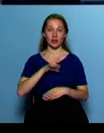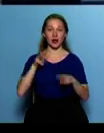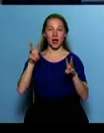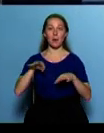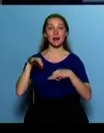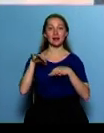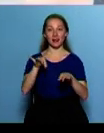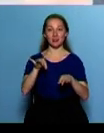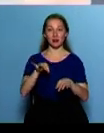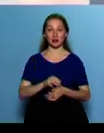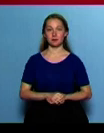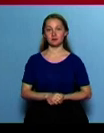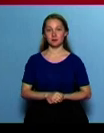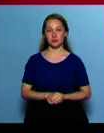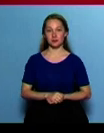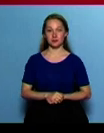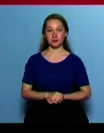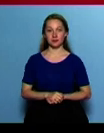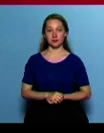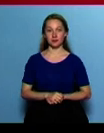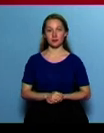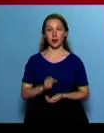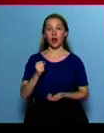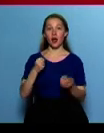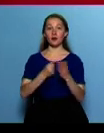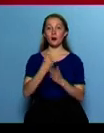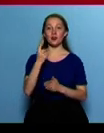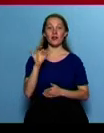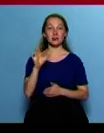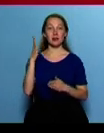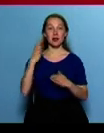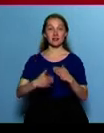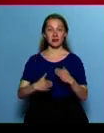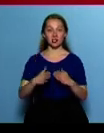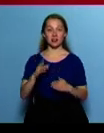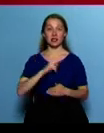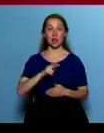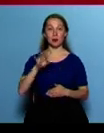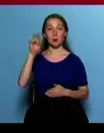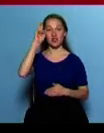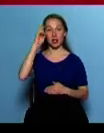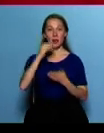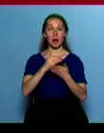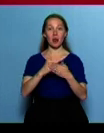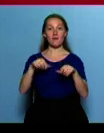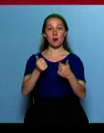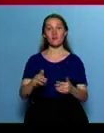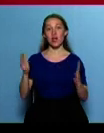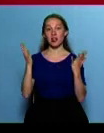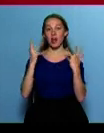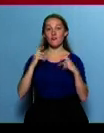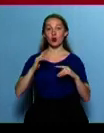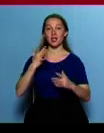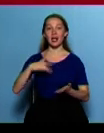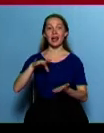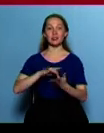и администрации Ижевска. А до 1 октября должны завершиться работы по федеральной программе формирования комфортной среды.